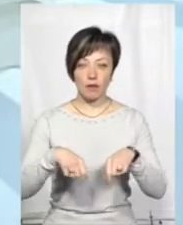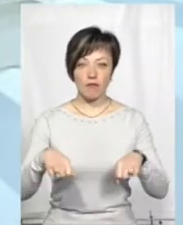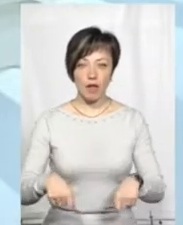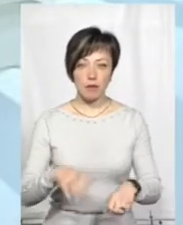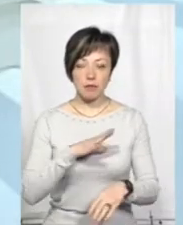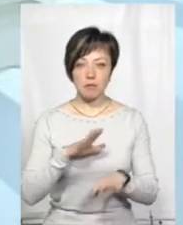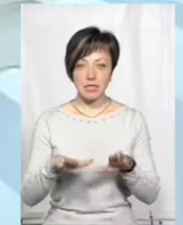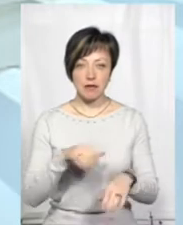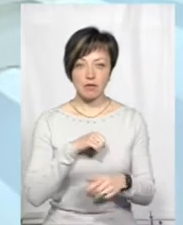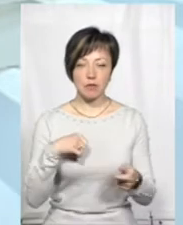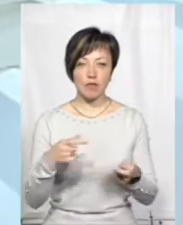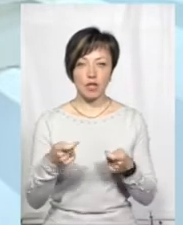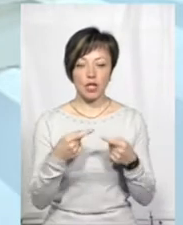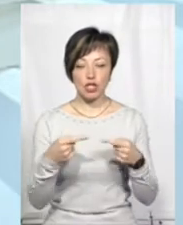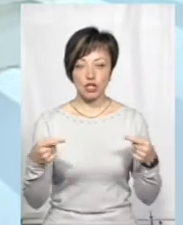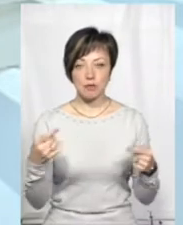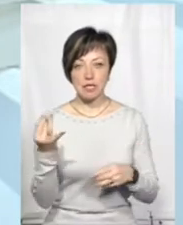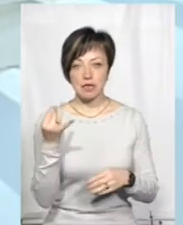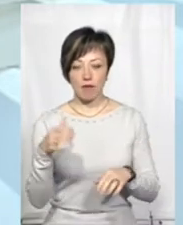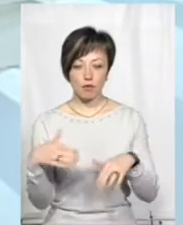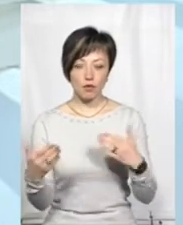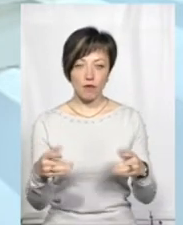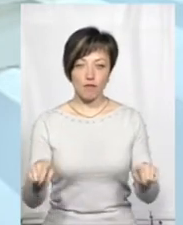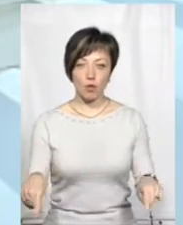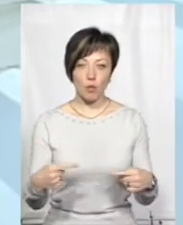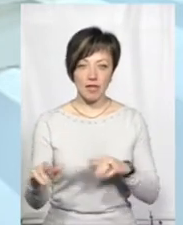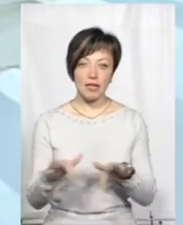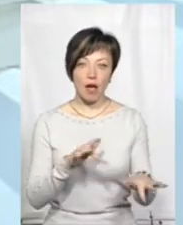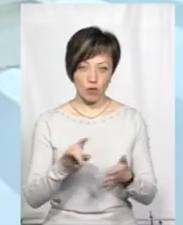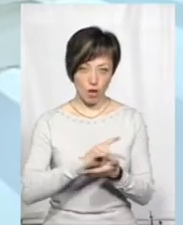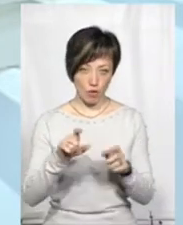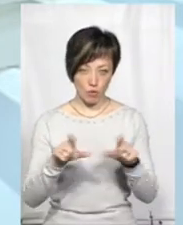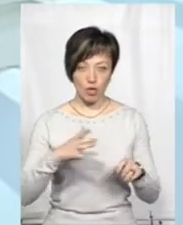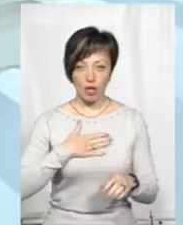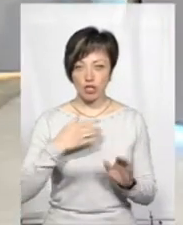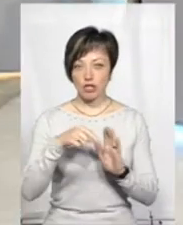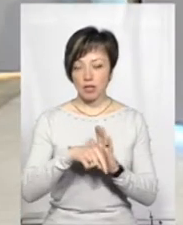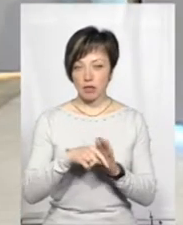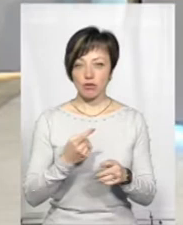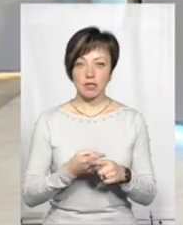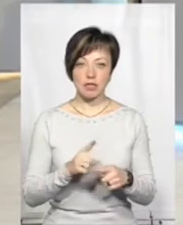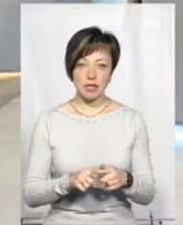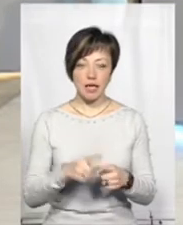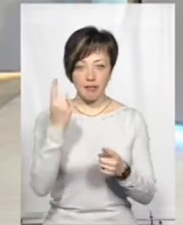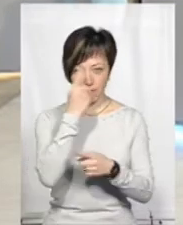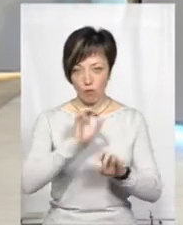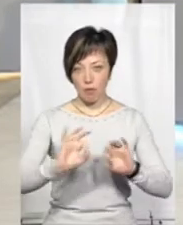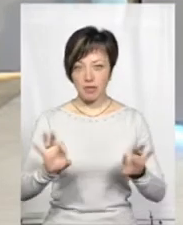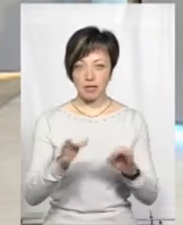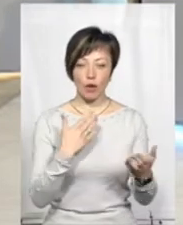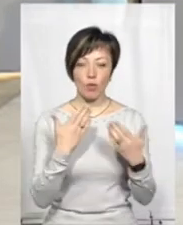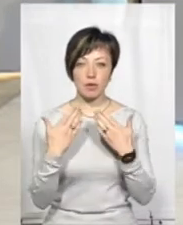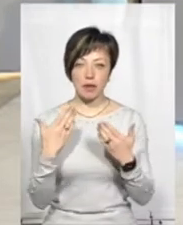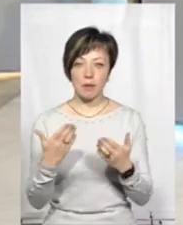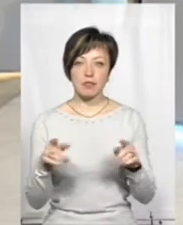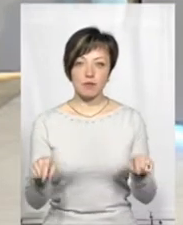місцевого самоврядування, іншим зацікавленим сторонам у відновленні діяльності. Наша роль – це безпосередньо це інформаційна та